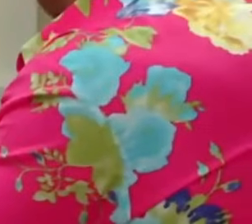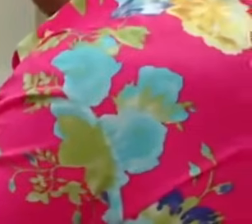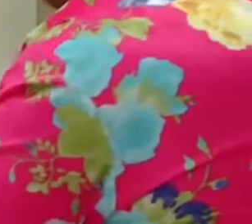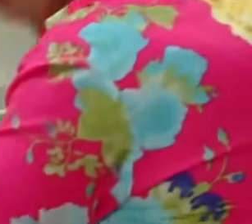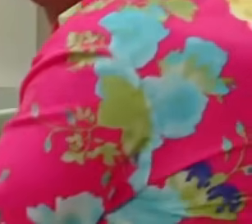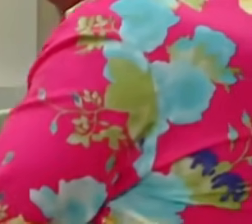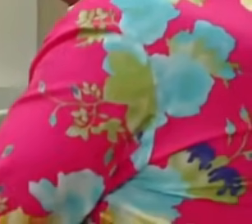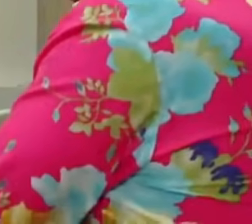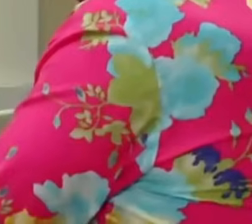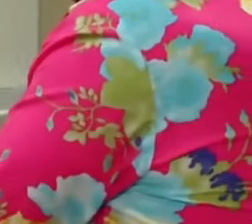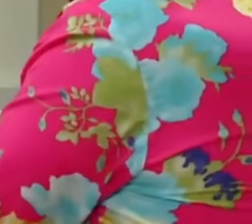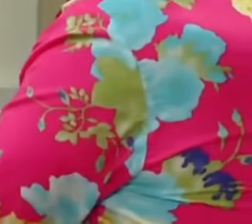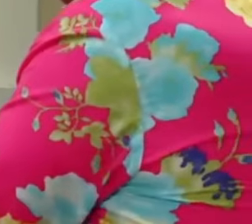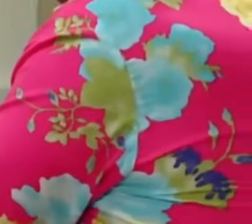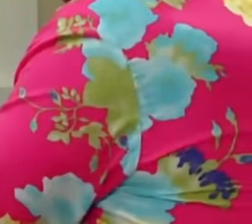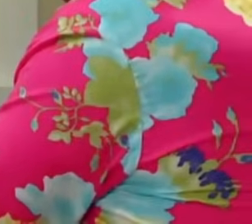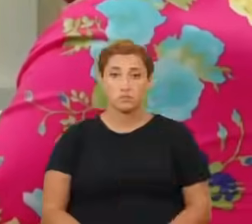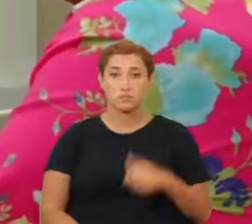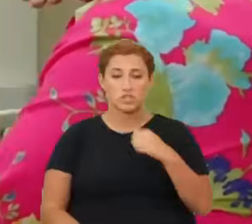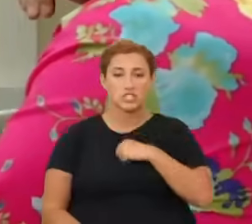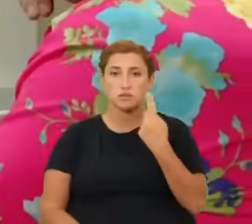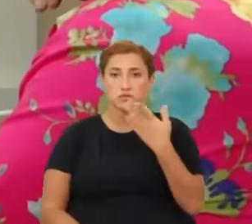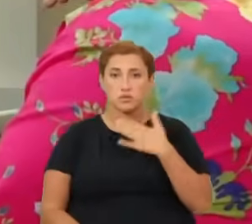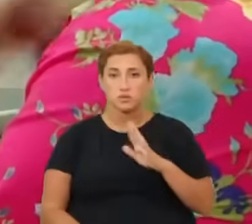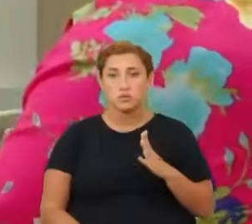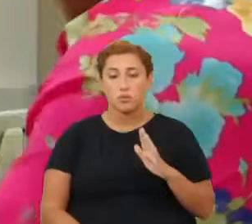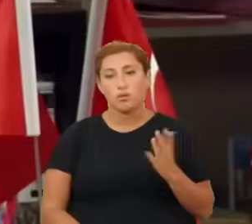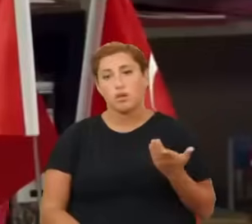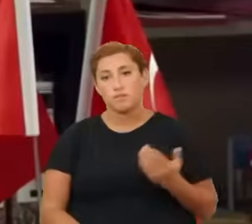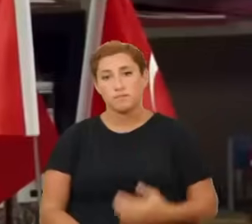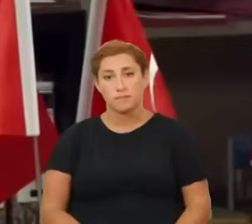Ergun sevinç gözyaşları döküyor. Bununla kızacak hiçbir şey yok. Ya.